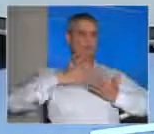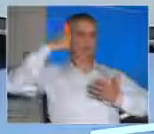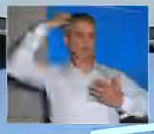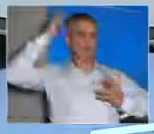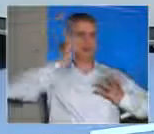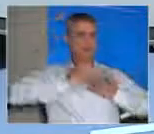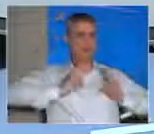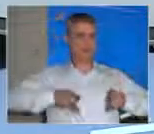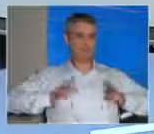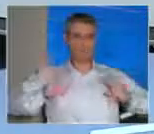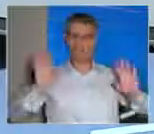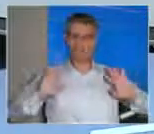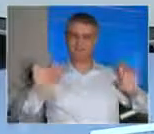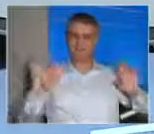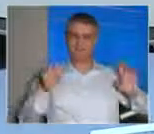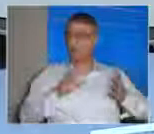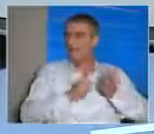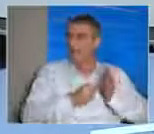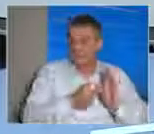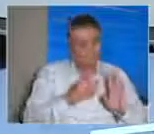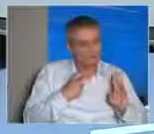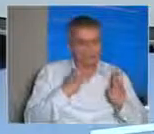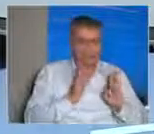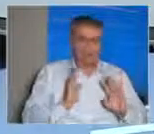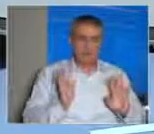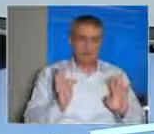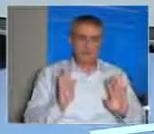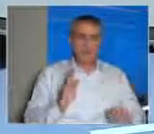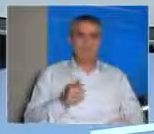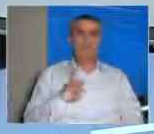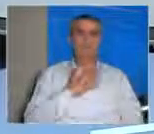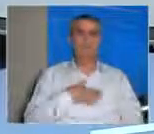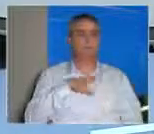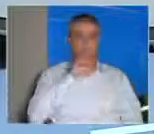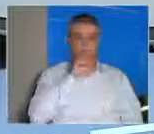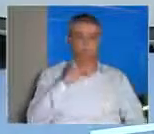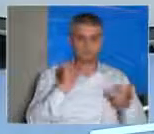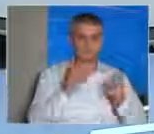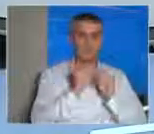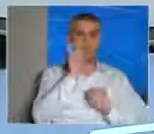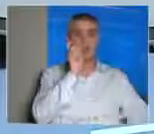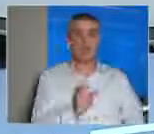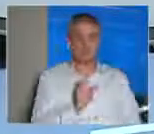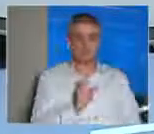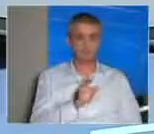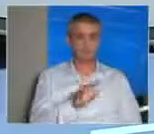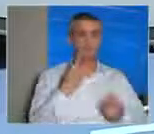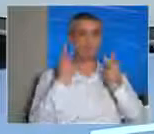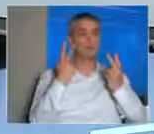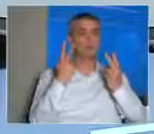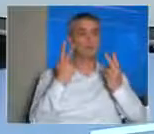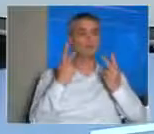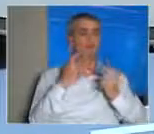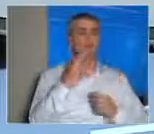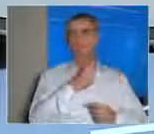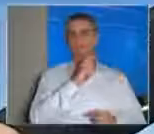סתם. למי אתה מתכוון? אני צוחק, אבל אני רוצה שנדבר עכשיו עם אדם שנחשב